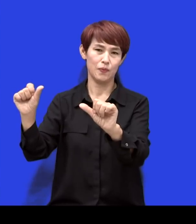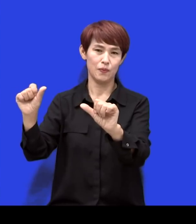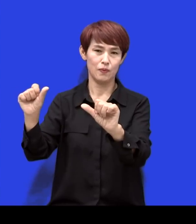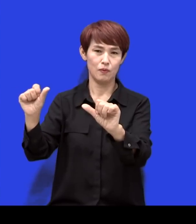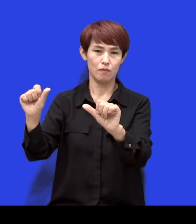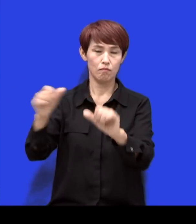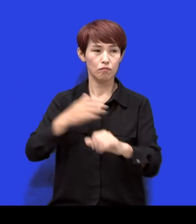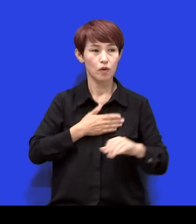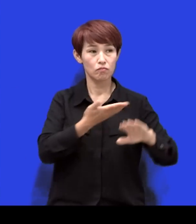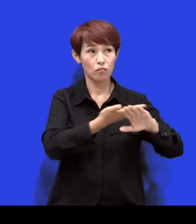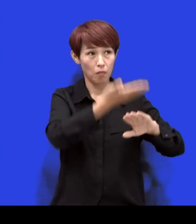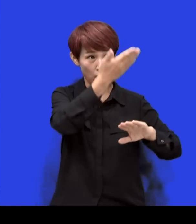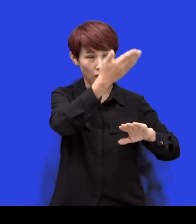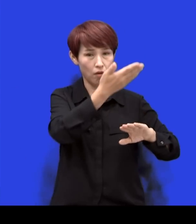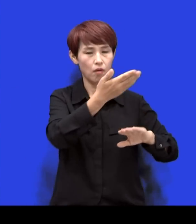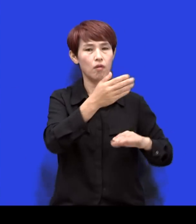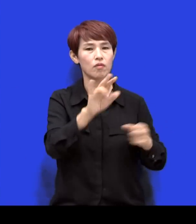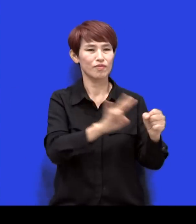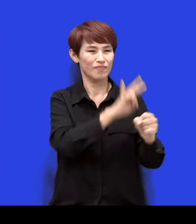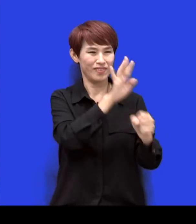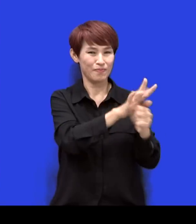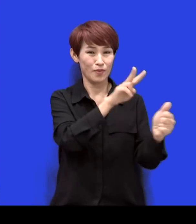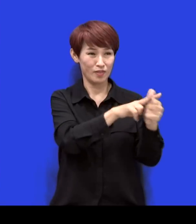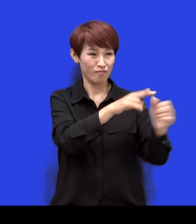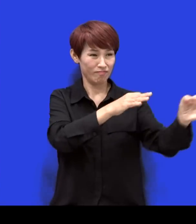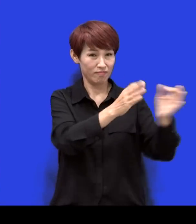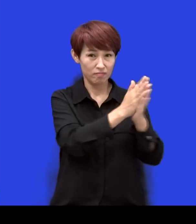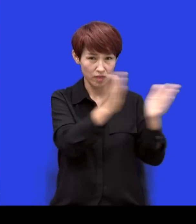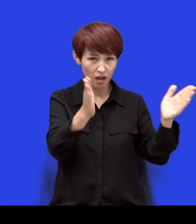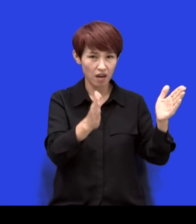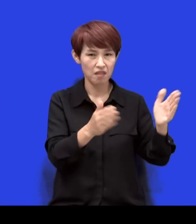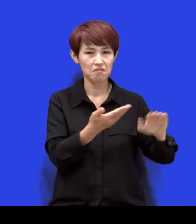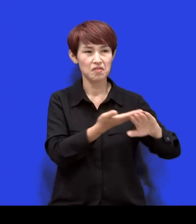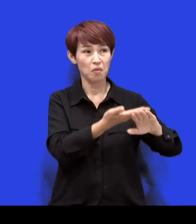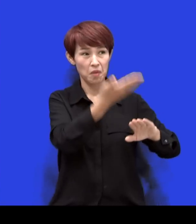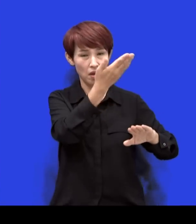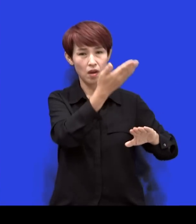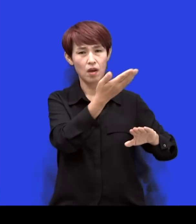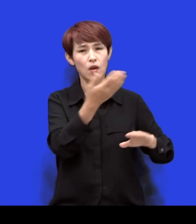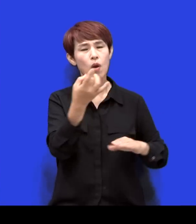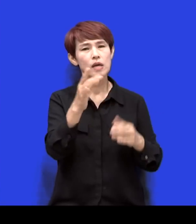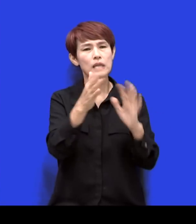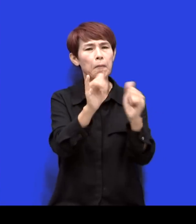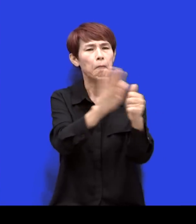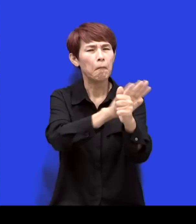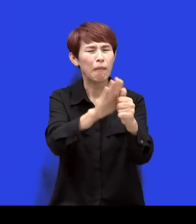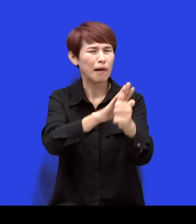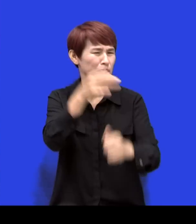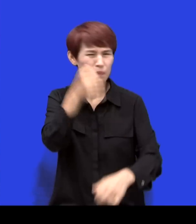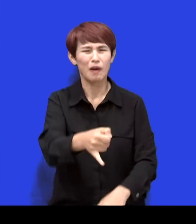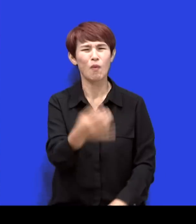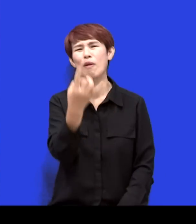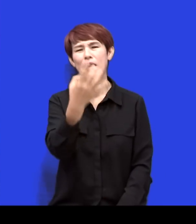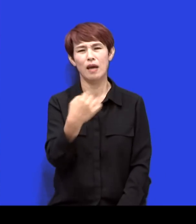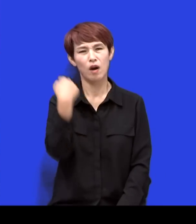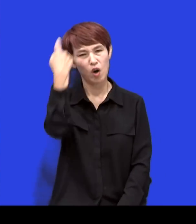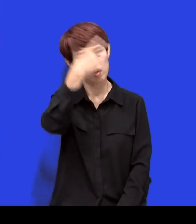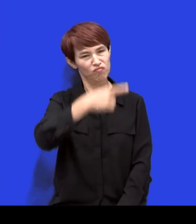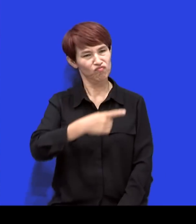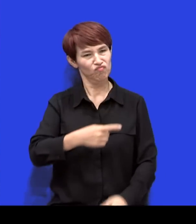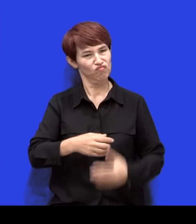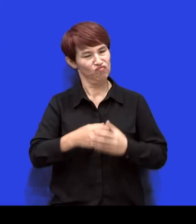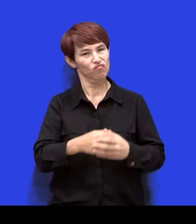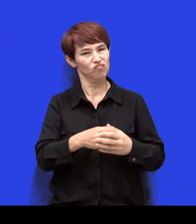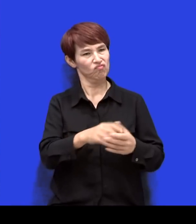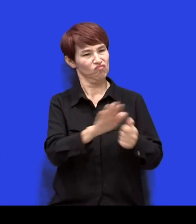갑자기 제 선배 한 분이 편의점을 차리는데 네. 이 선배가 되게 접객에 어울리지 않는 분이세요. 이제 인상도 되게 강하고 아. 평생 접객을